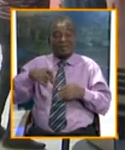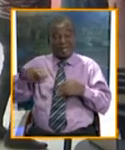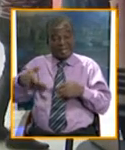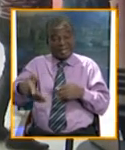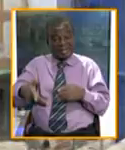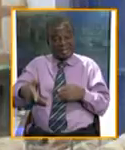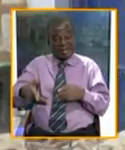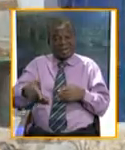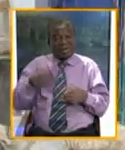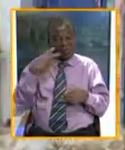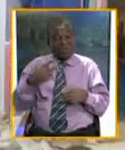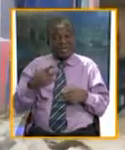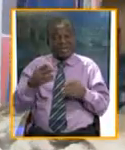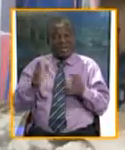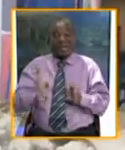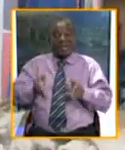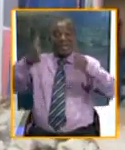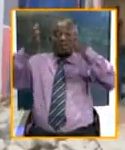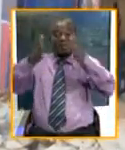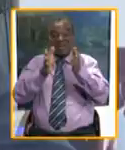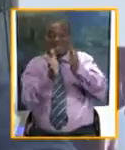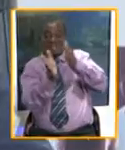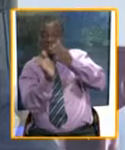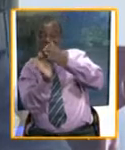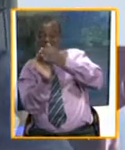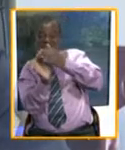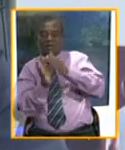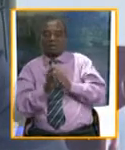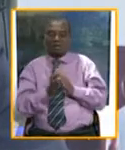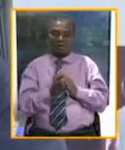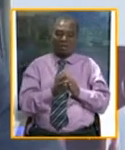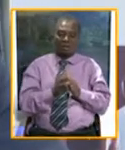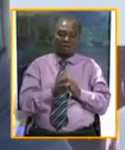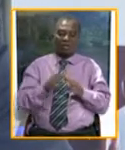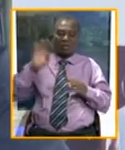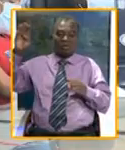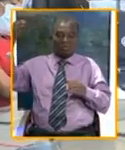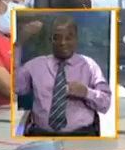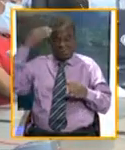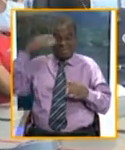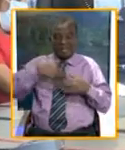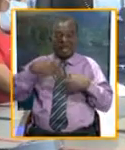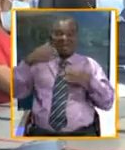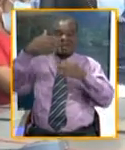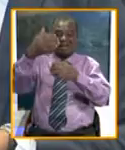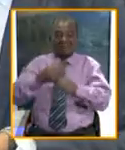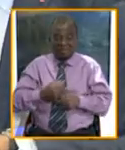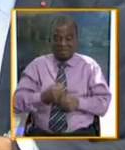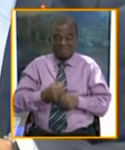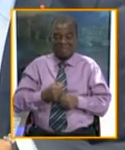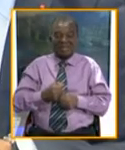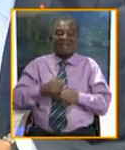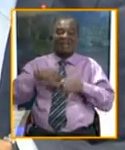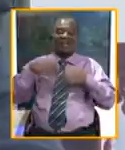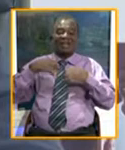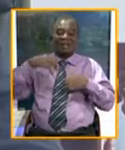voyait même en train de s'incliner. C'est un ministre particulièrement remonté après cette visite qui a reçu les journalistes pour une conférence de presse à